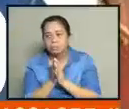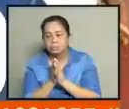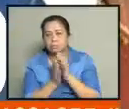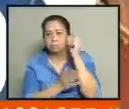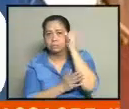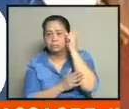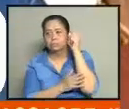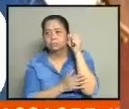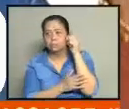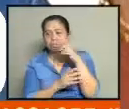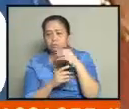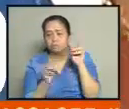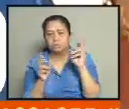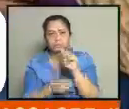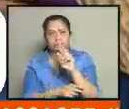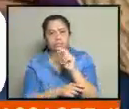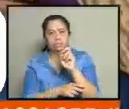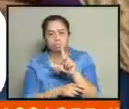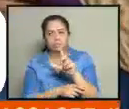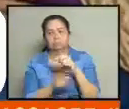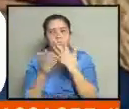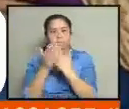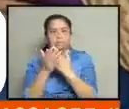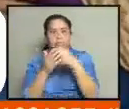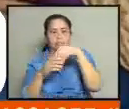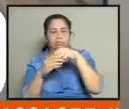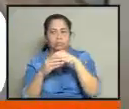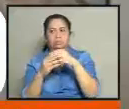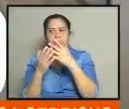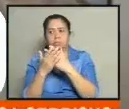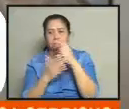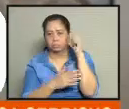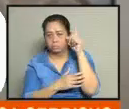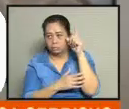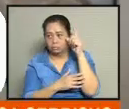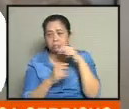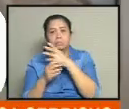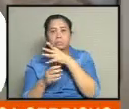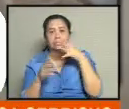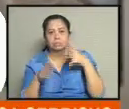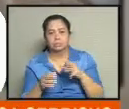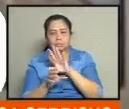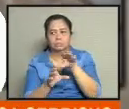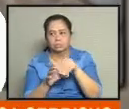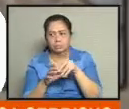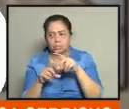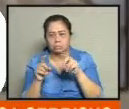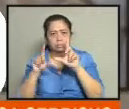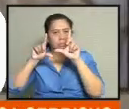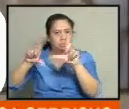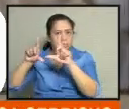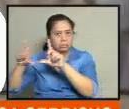Sahid Giamadel o alias Arnel Abdullah na nakakulong sa loob ng kampo. Si Giamadel ay isang magsasaka na kabilang sa mga